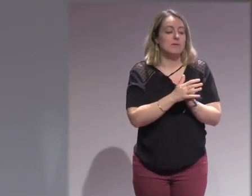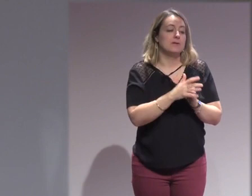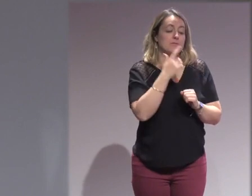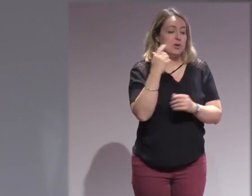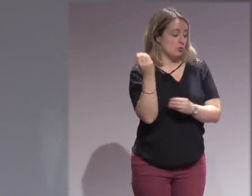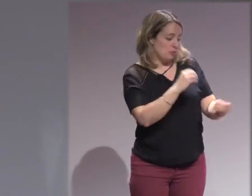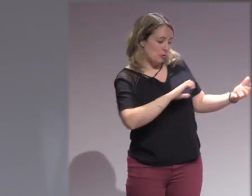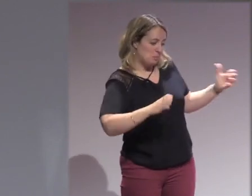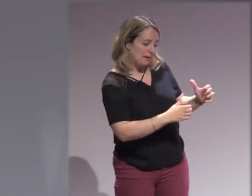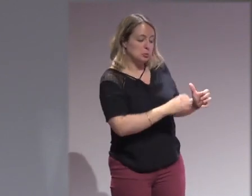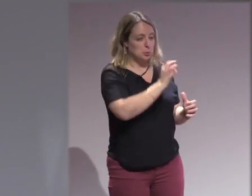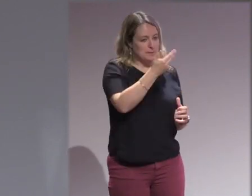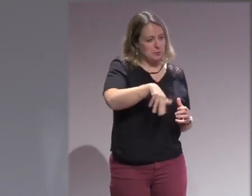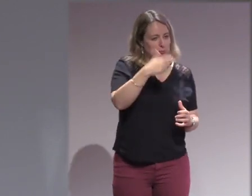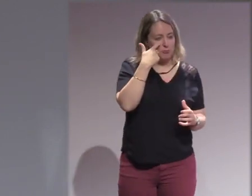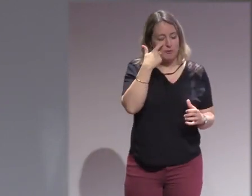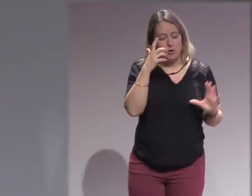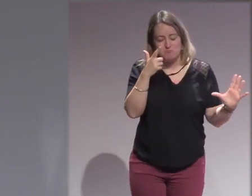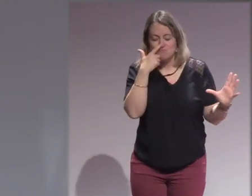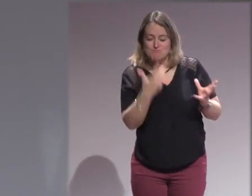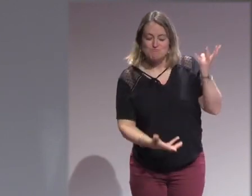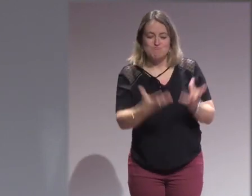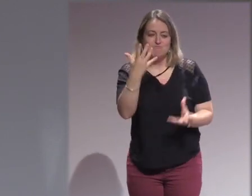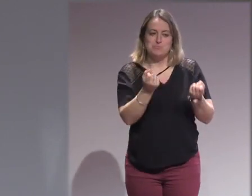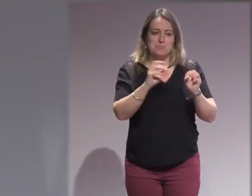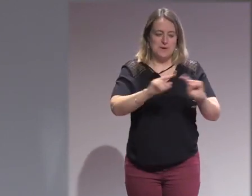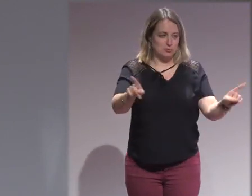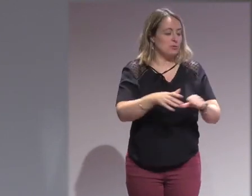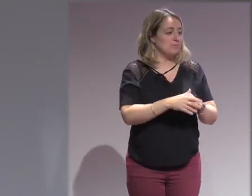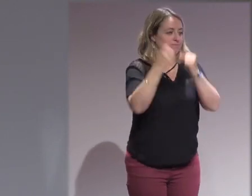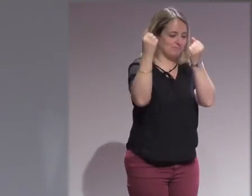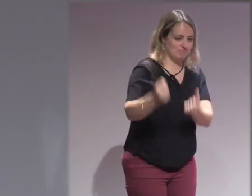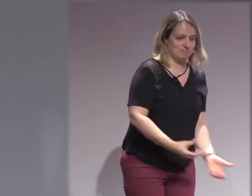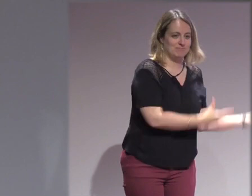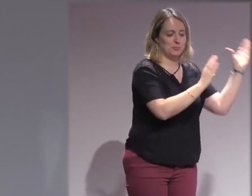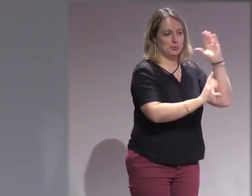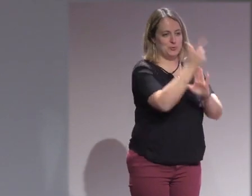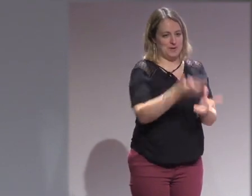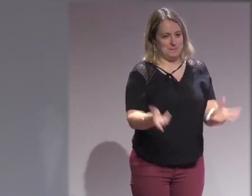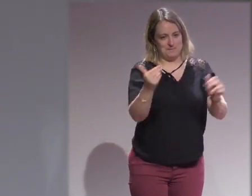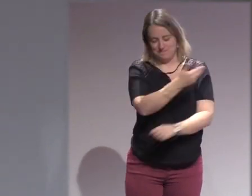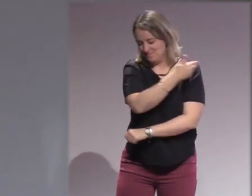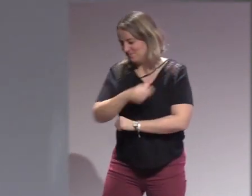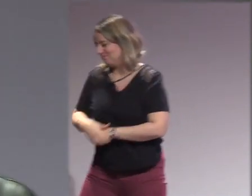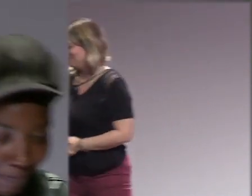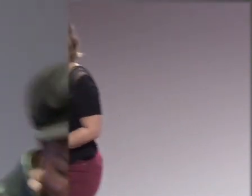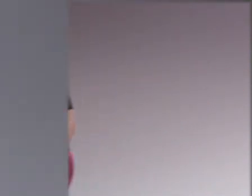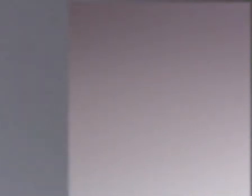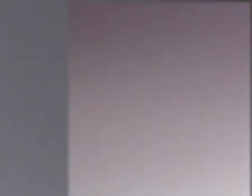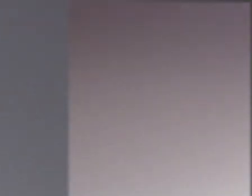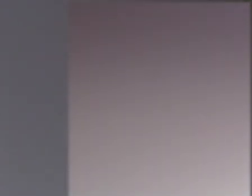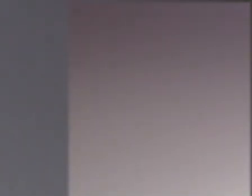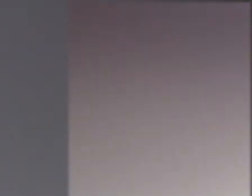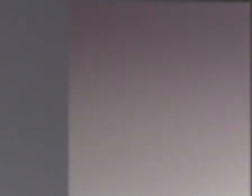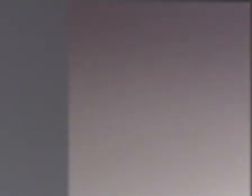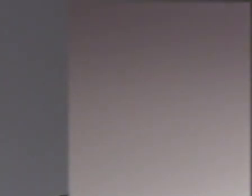pression qui leur est mise ? La chose n'est pas si sûre. Et donc, je vous propose de regarder un autre extrait.